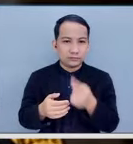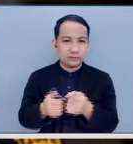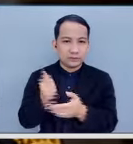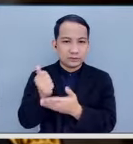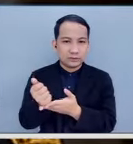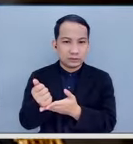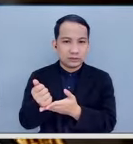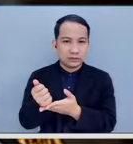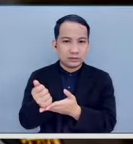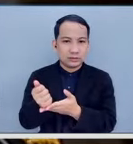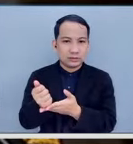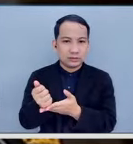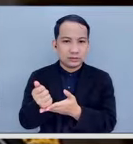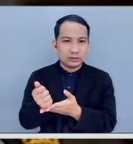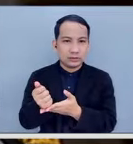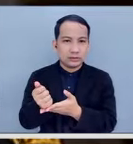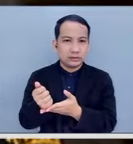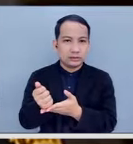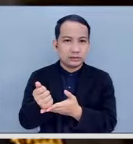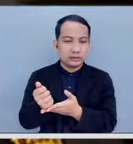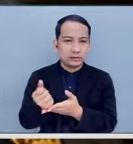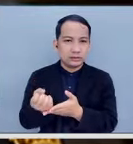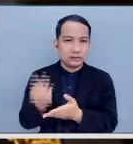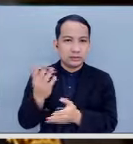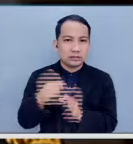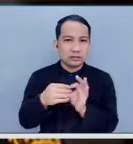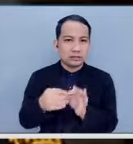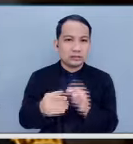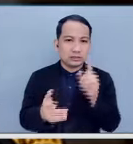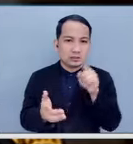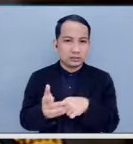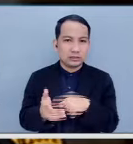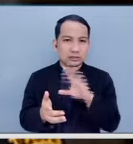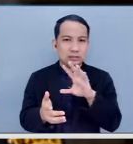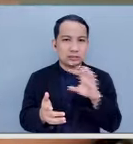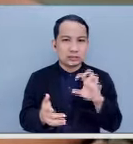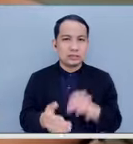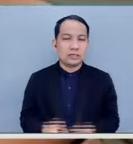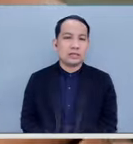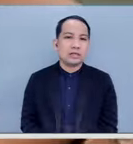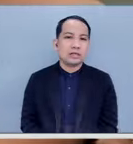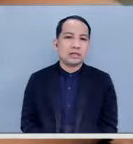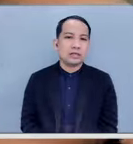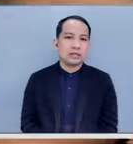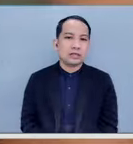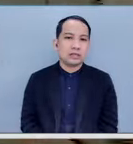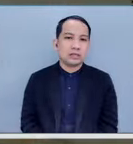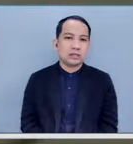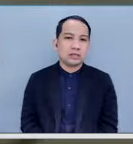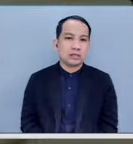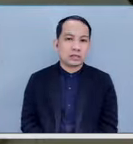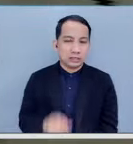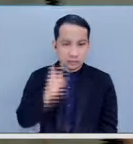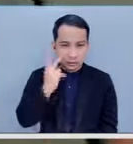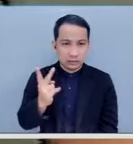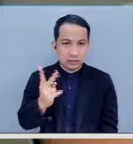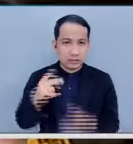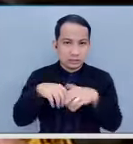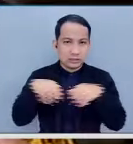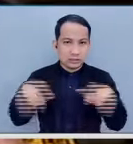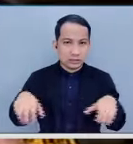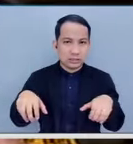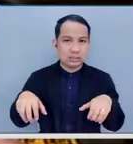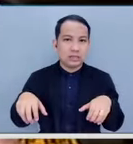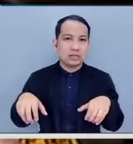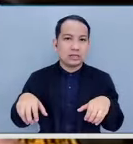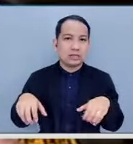ng biktima ng halagang 1,500 pesos. Ang sabi niya, kapitbahay niya daw, sir. Meron